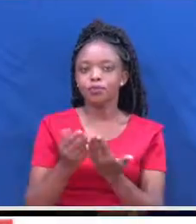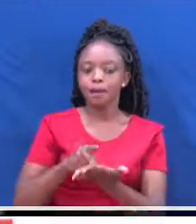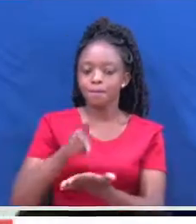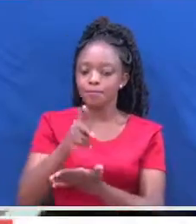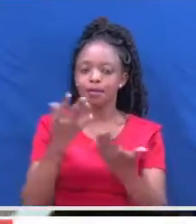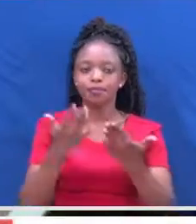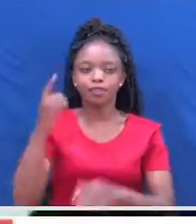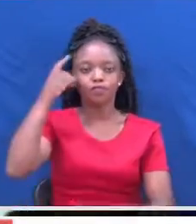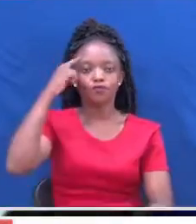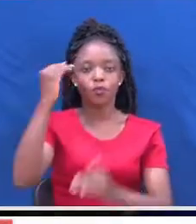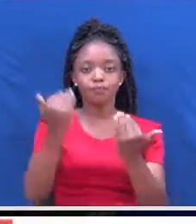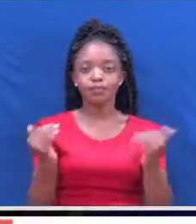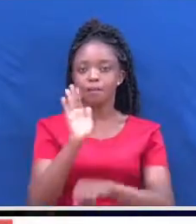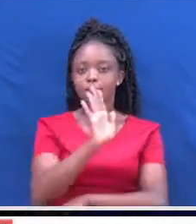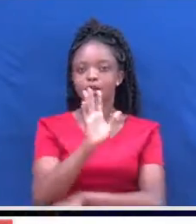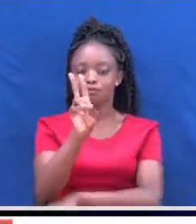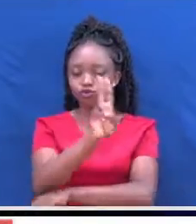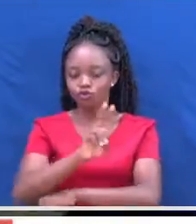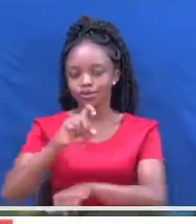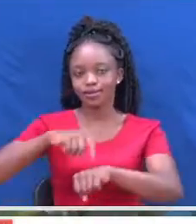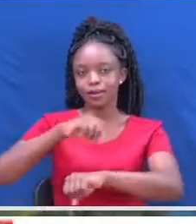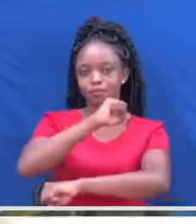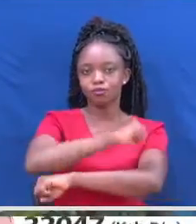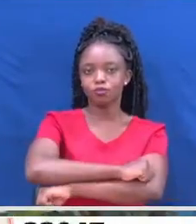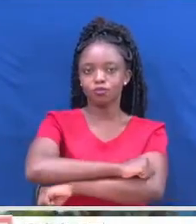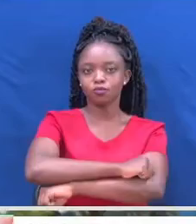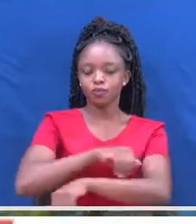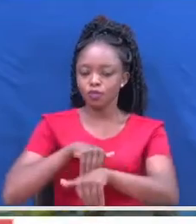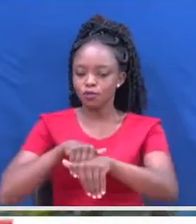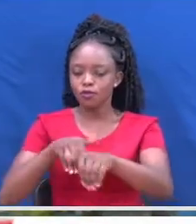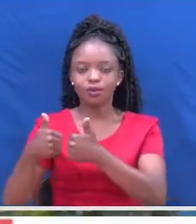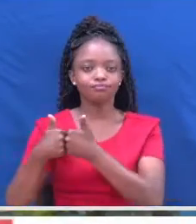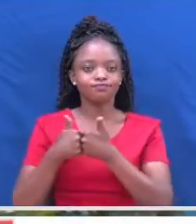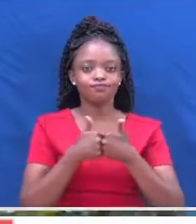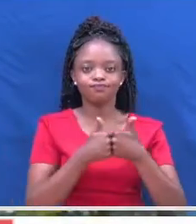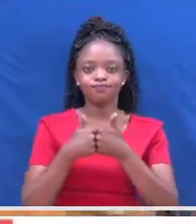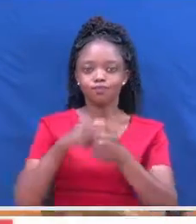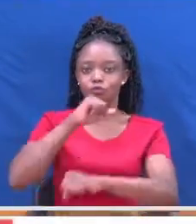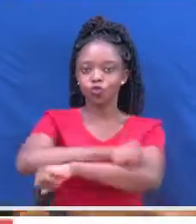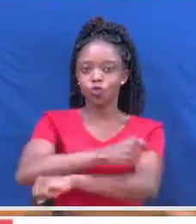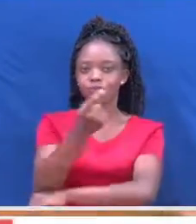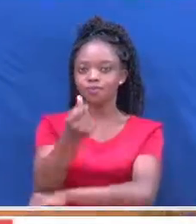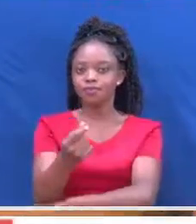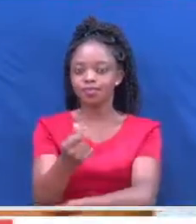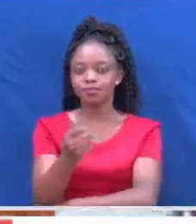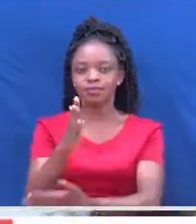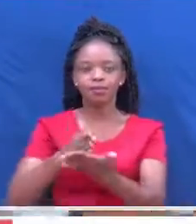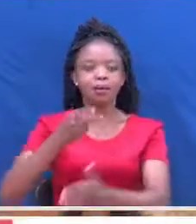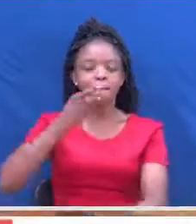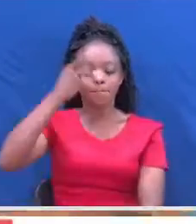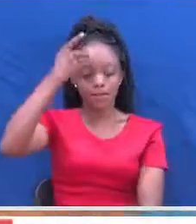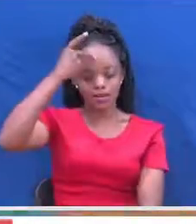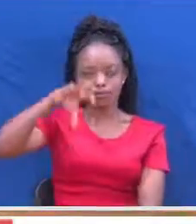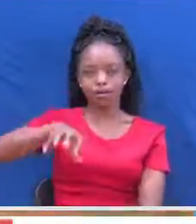vya watoto wao kutumia wakiwa shuleni. Na kufuatia changamoto za karo, baadhi ya wazazi katika